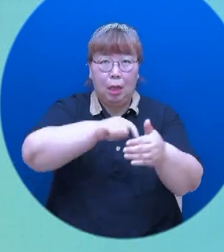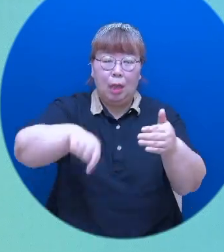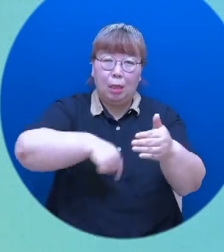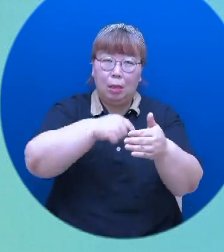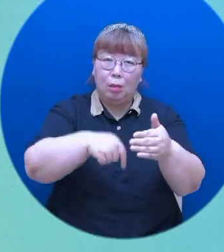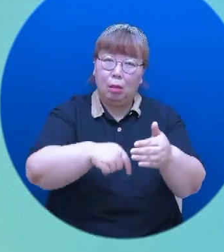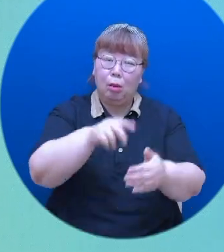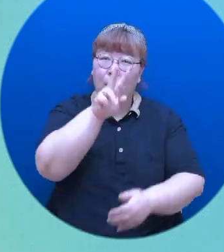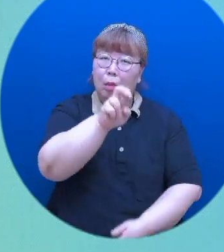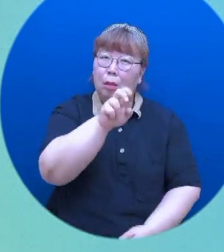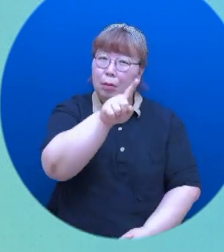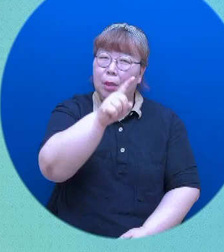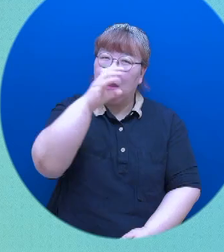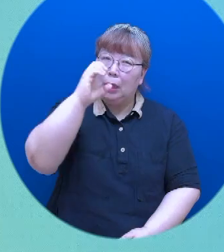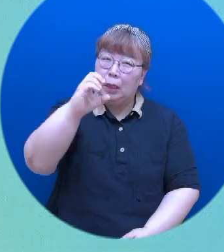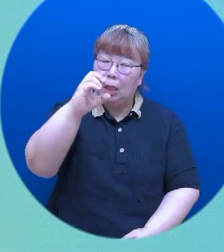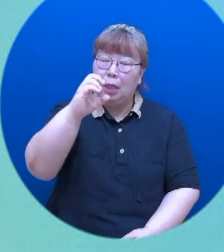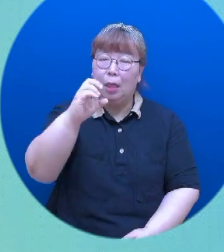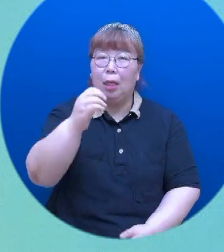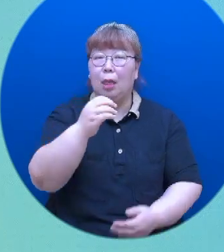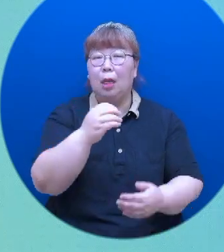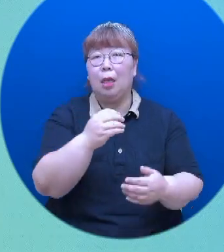21세기의 인재란